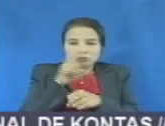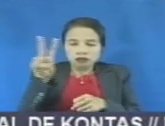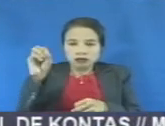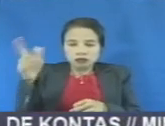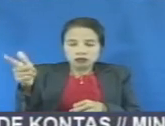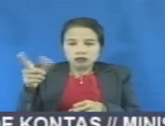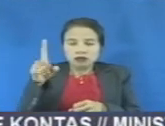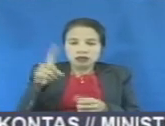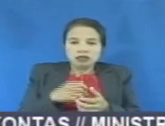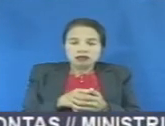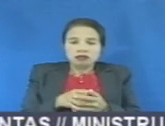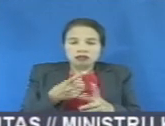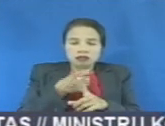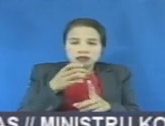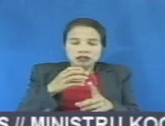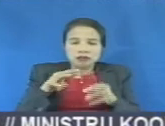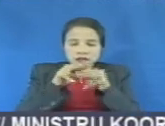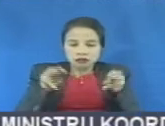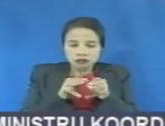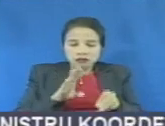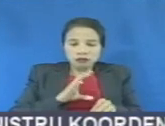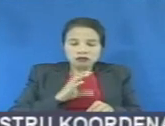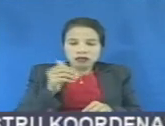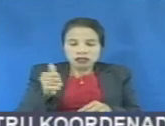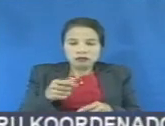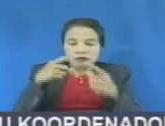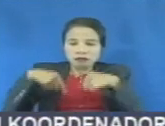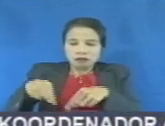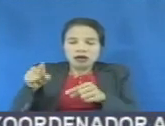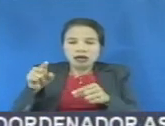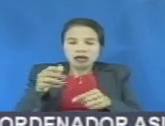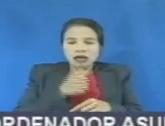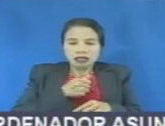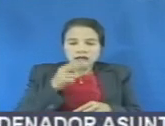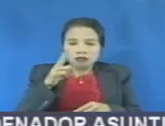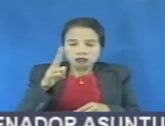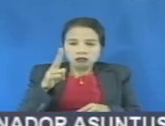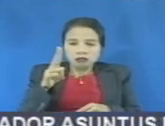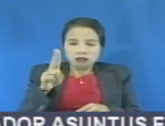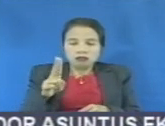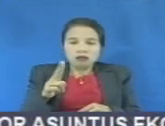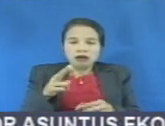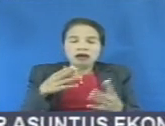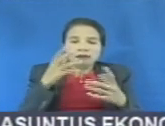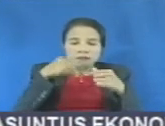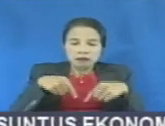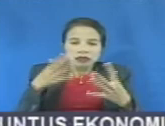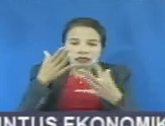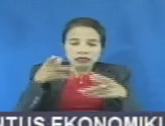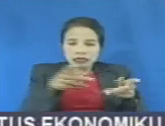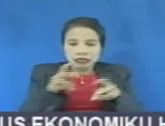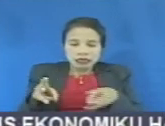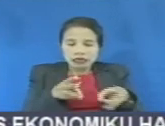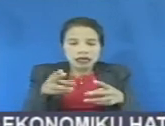Salele munisipi Kovalima Batambua Indonesia li husi dalang ilegal. I iha dia 22 janeiro